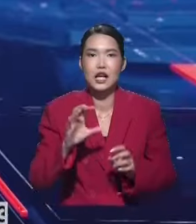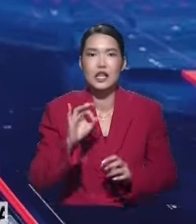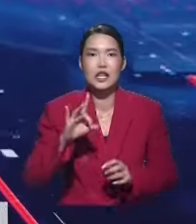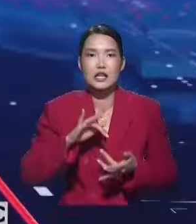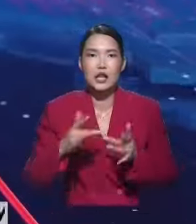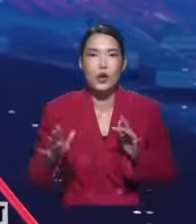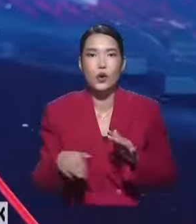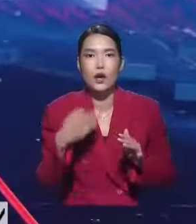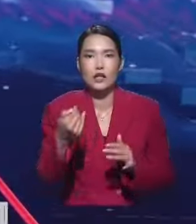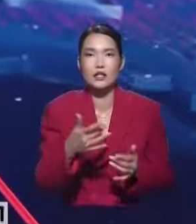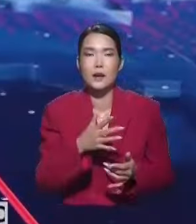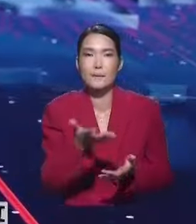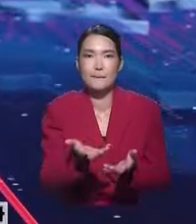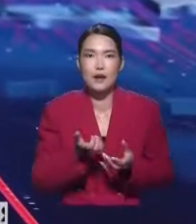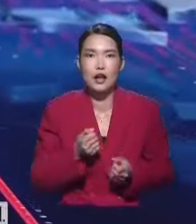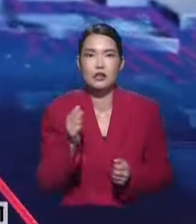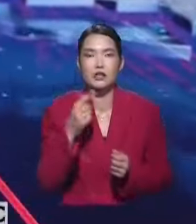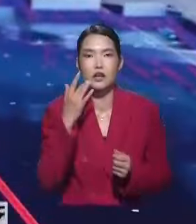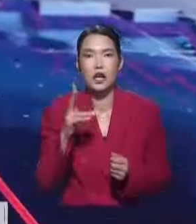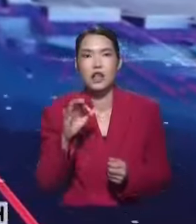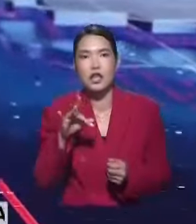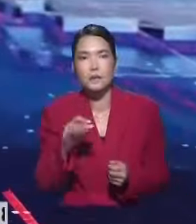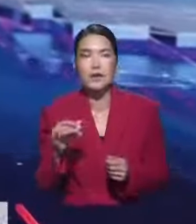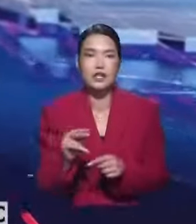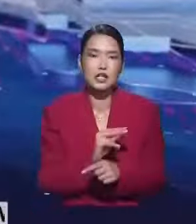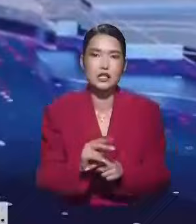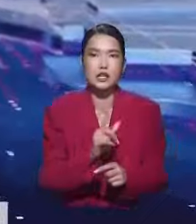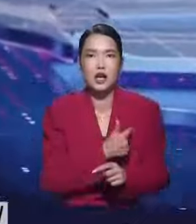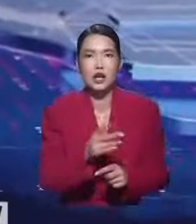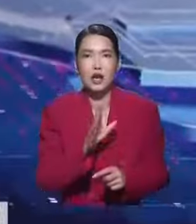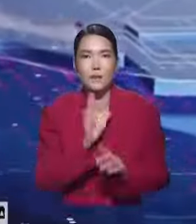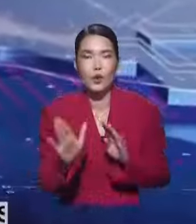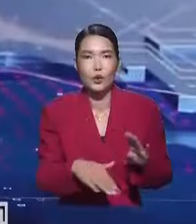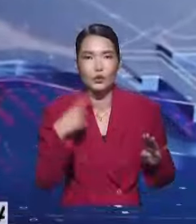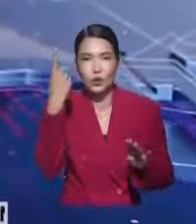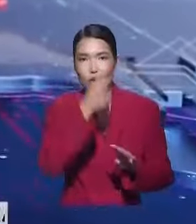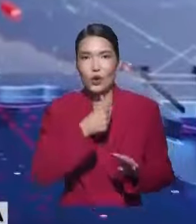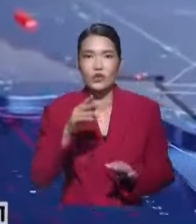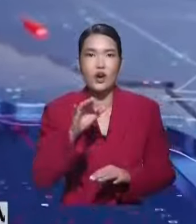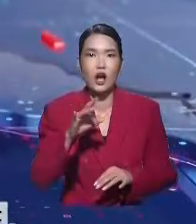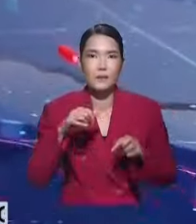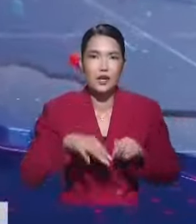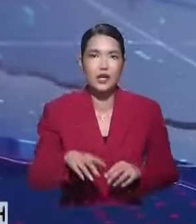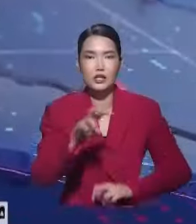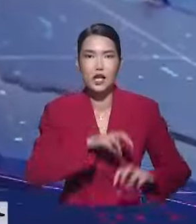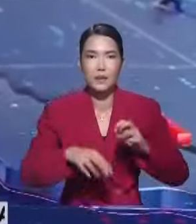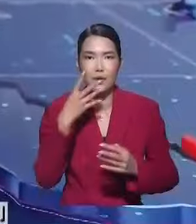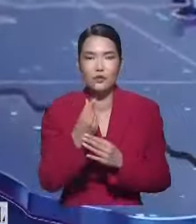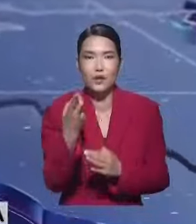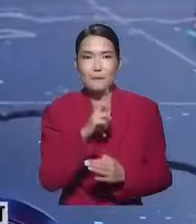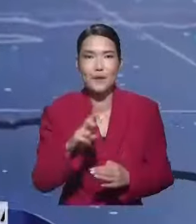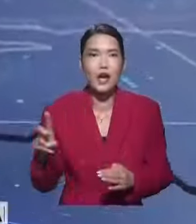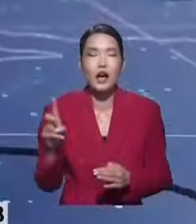поскольку его приемная мать часто впадала в депрессию и лечилась в клинике. Спустя годы Женибек решился на поиски своих